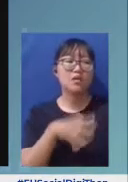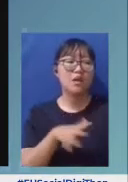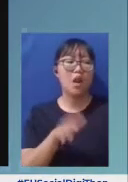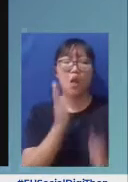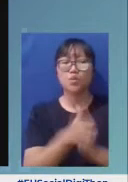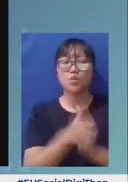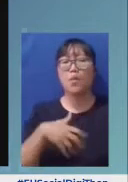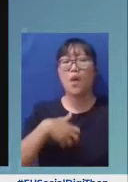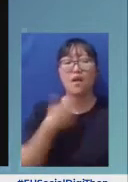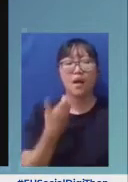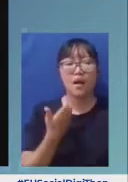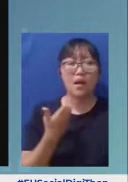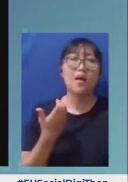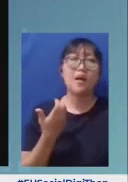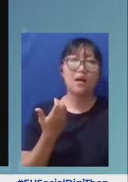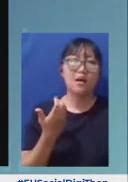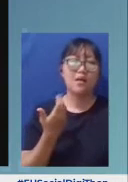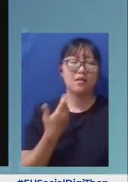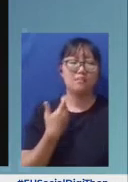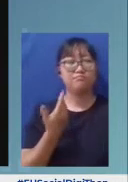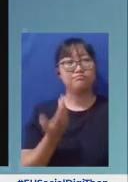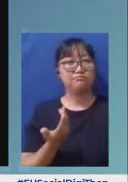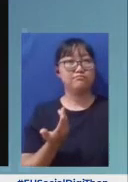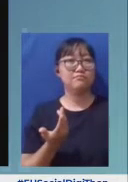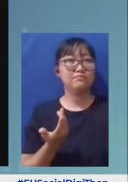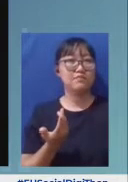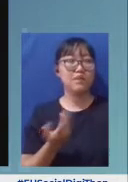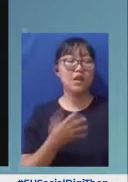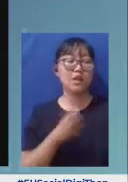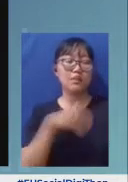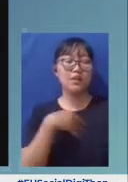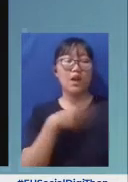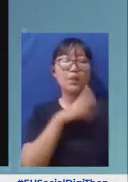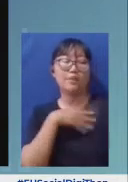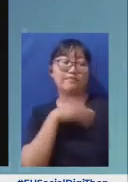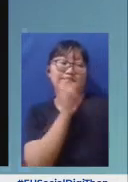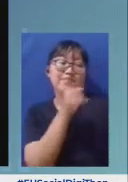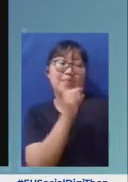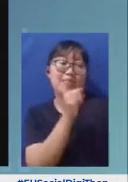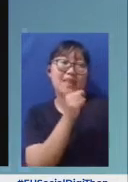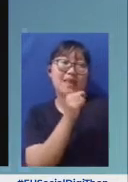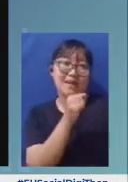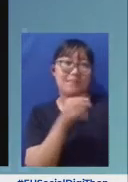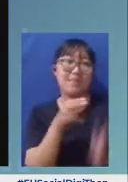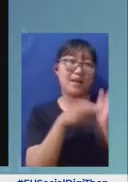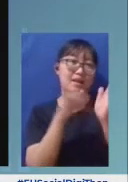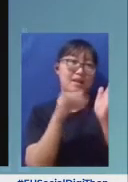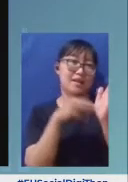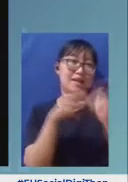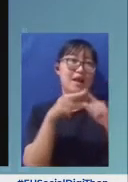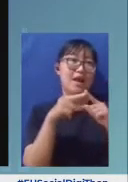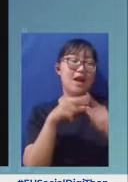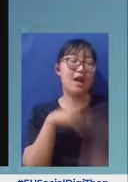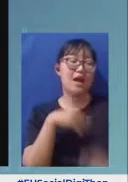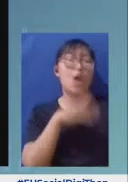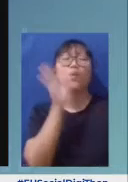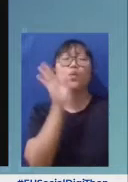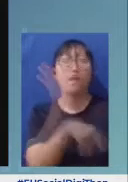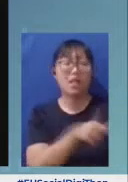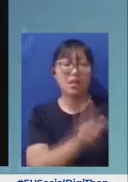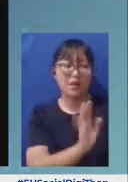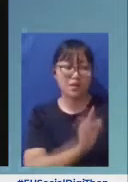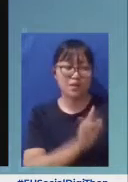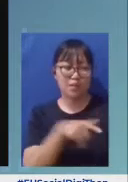kenapa sih ngambek kan? Dan aku ngeledekin Mbak Nina dengan, udahlah Mbak, gitu aja kok ya.